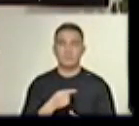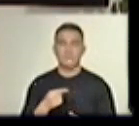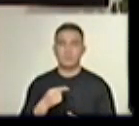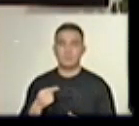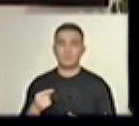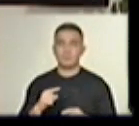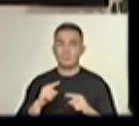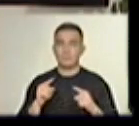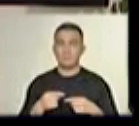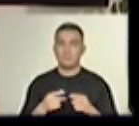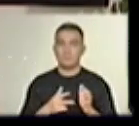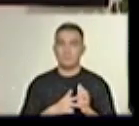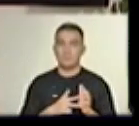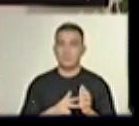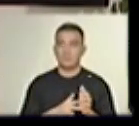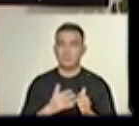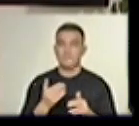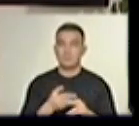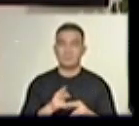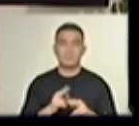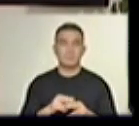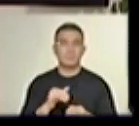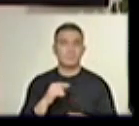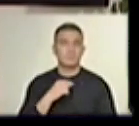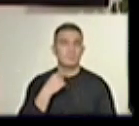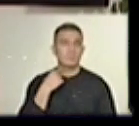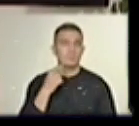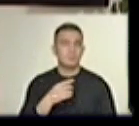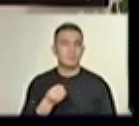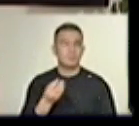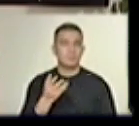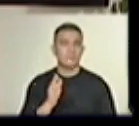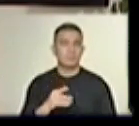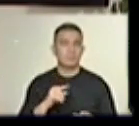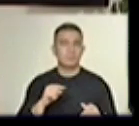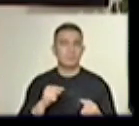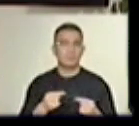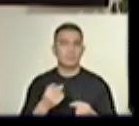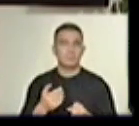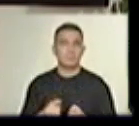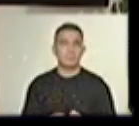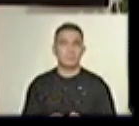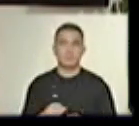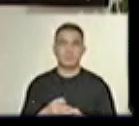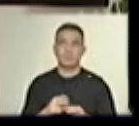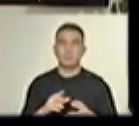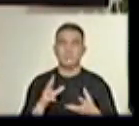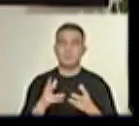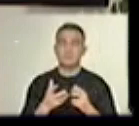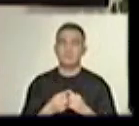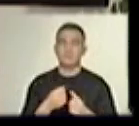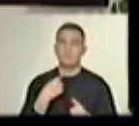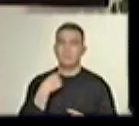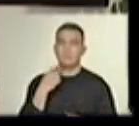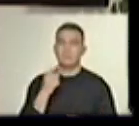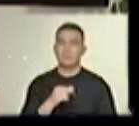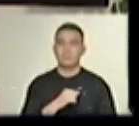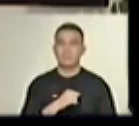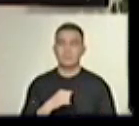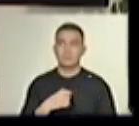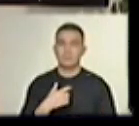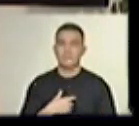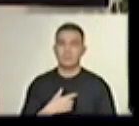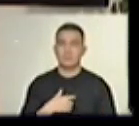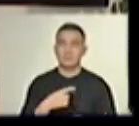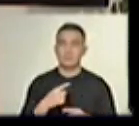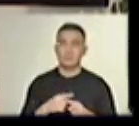qavs ichida minus 8. Shu songa qarama-qarshi sonni topishingiz kerak. Demak, bu sonni o'zi plus 8